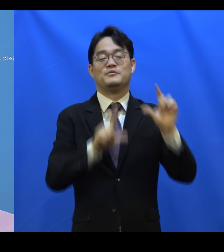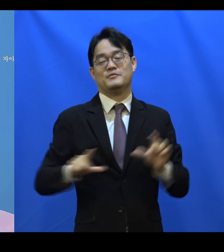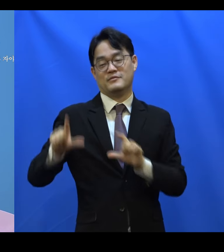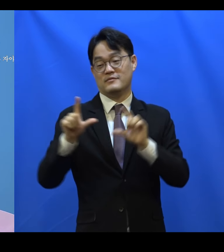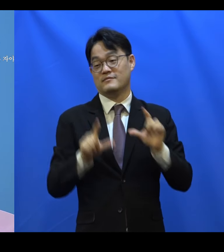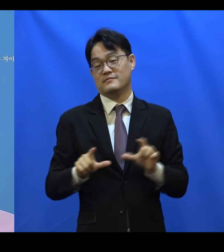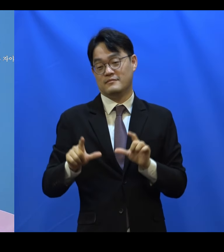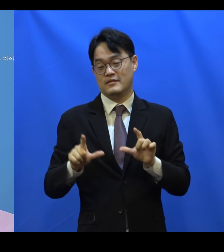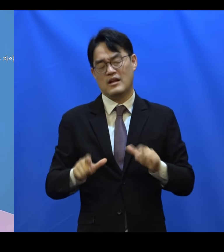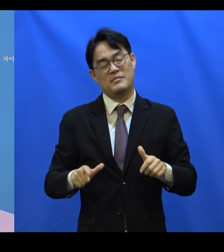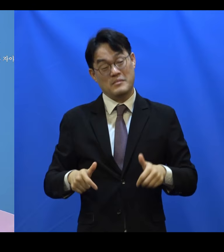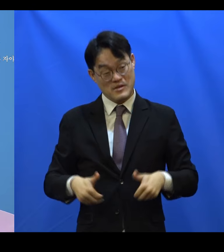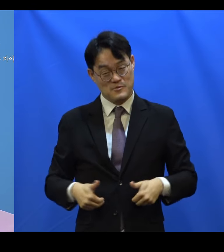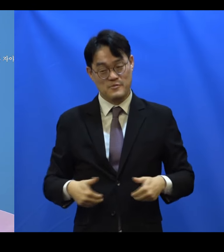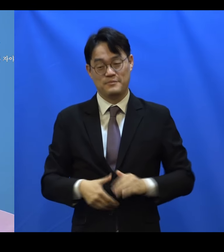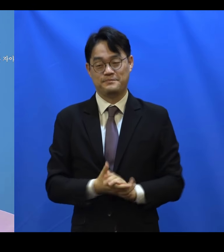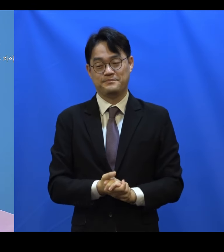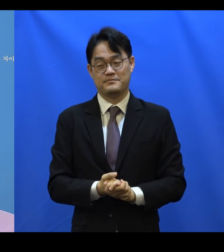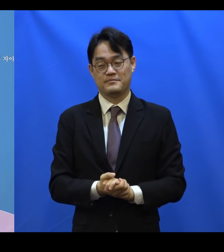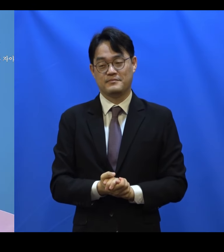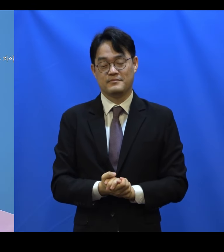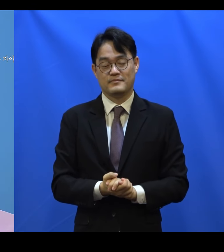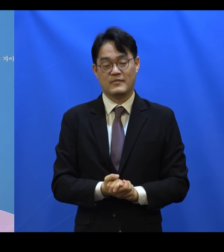너희는 하나님의 선하심을 맛보아 할지어다 그랬어요.